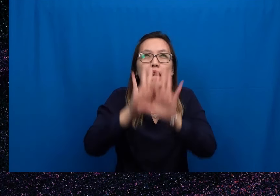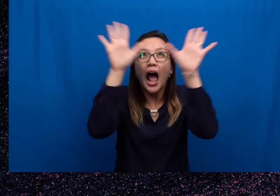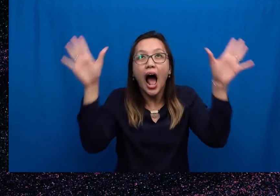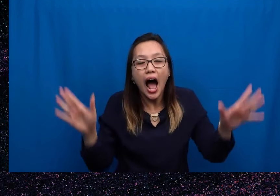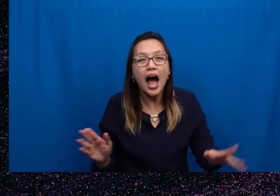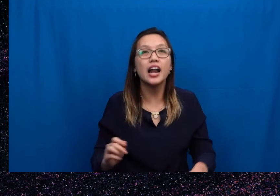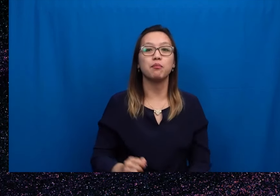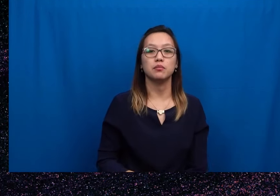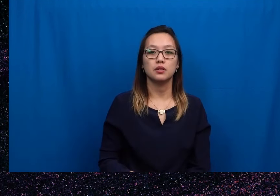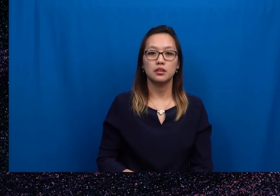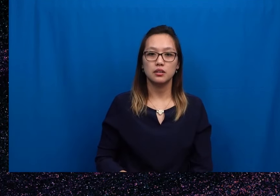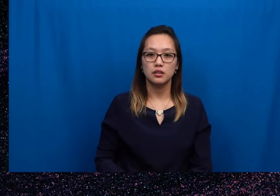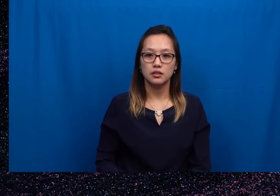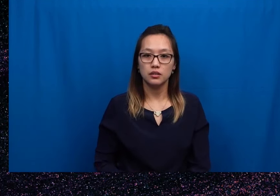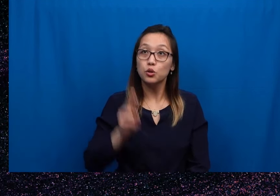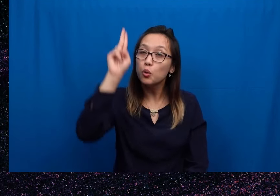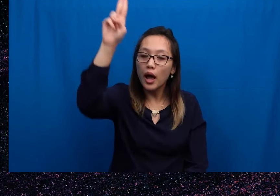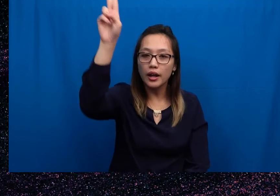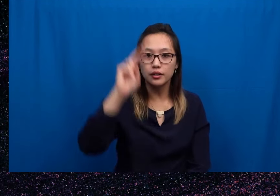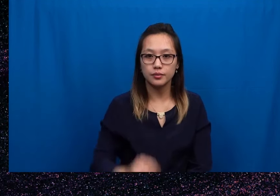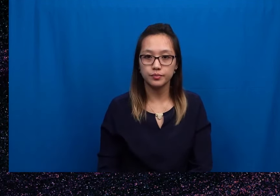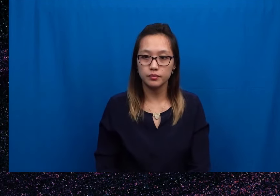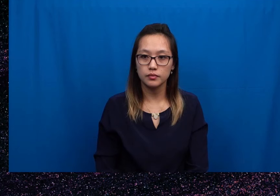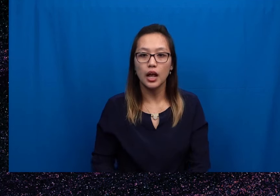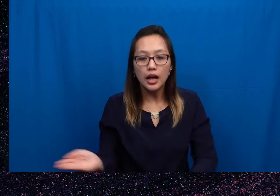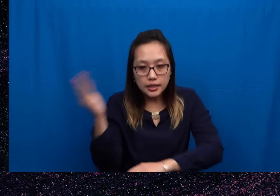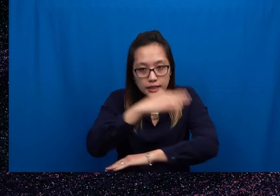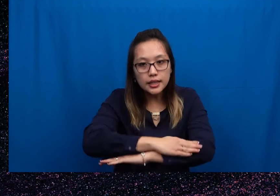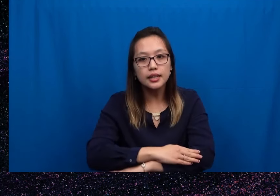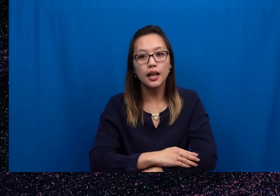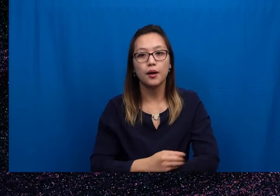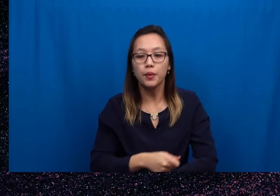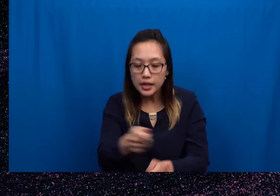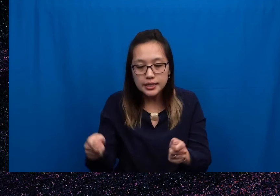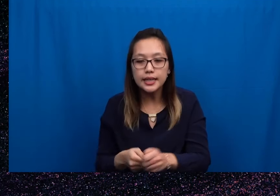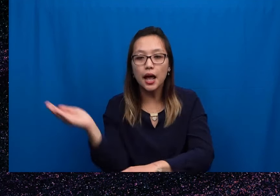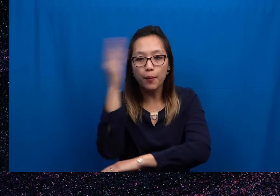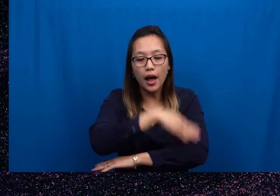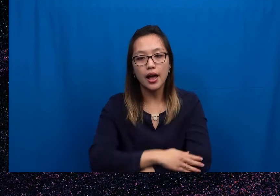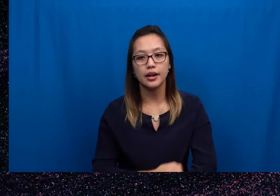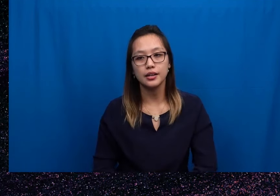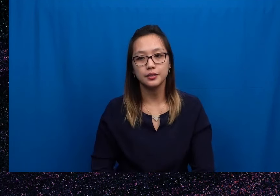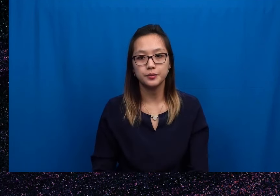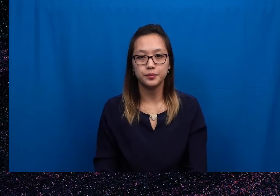hati saudara mengusahakannya setiap hari, maka apa yang terjadi?